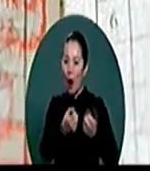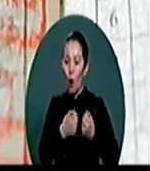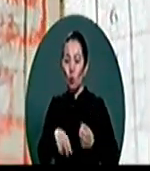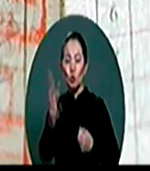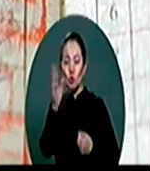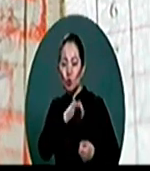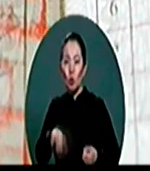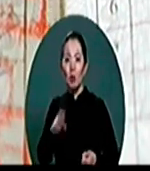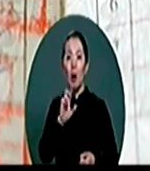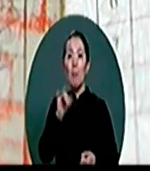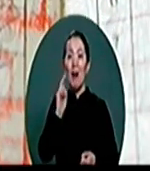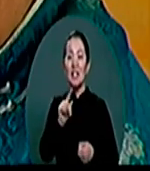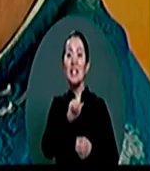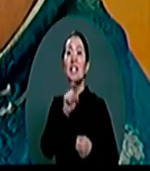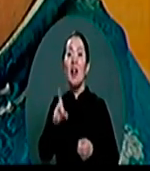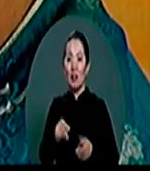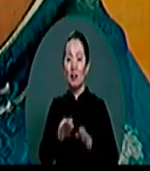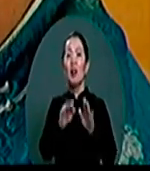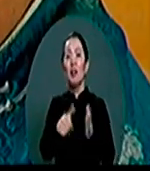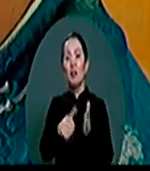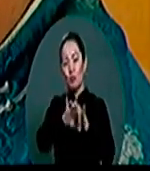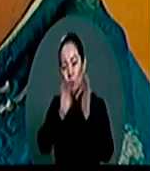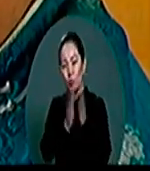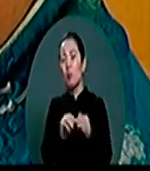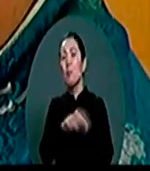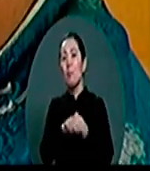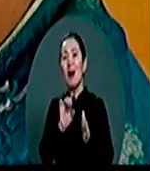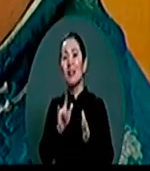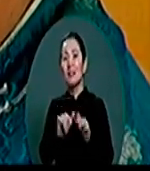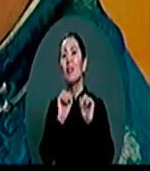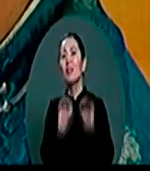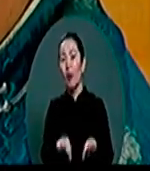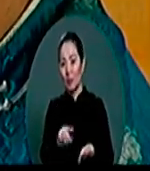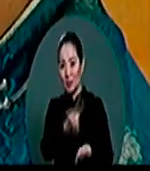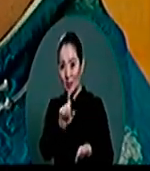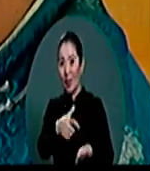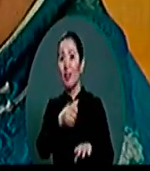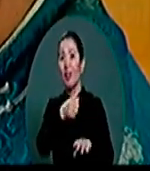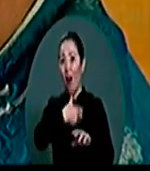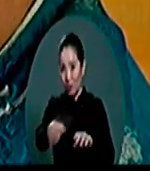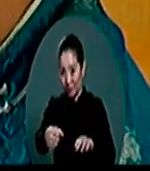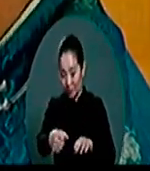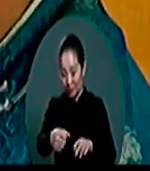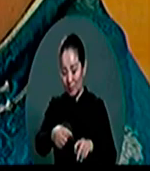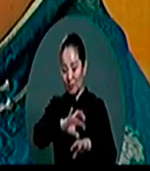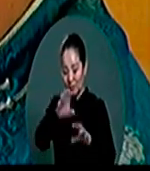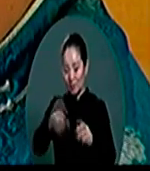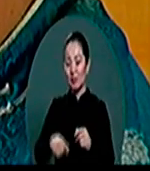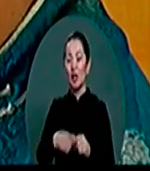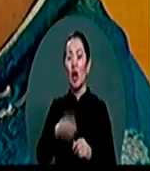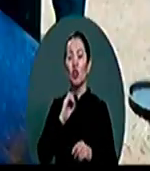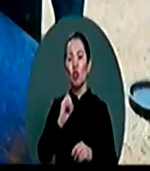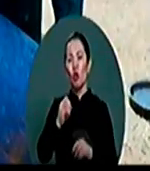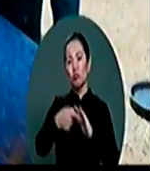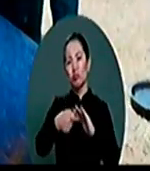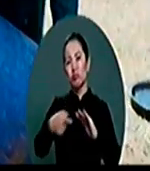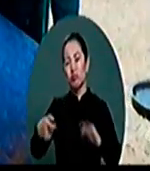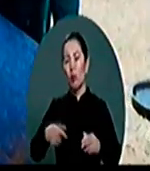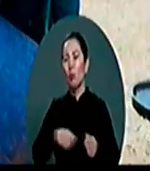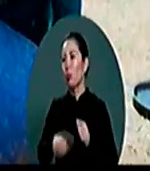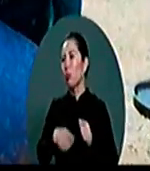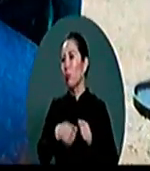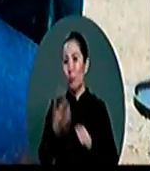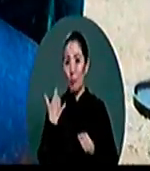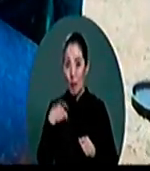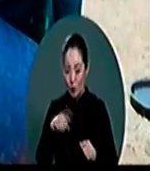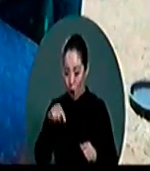нэр чинь нэг төгрөгч авахгүйгээр нь банкнда тэтгэврийн зээлийг дэвтэр мэвтэр бүх юм барьцаалал нөгөө зээлээ бүтэн нэг төгрөгч